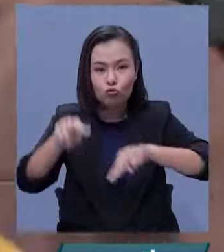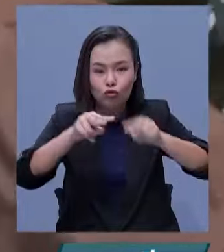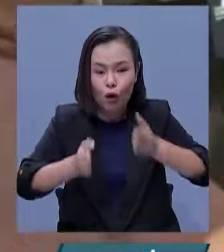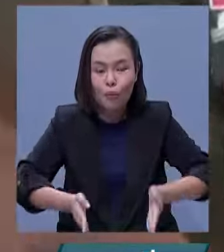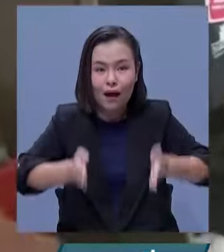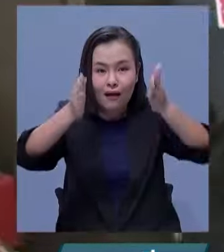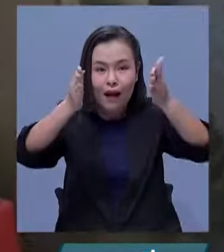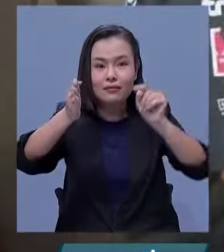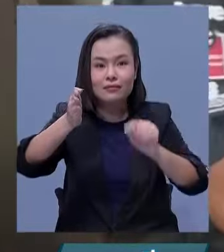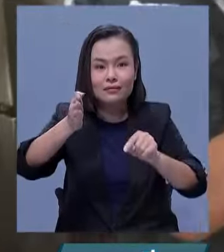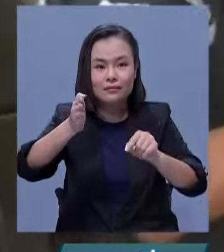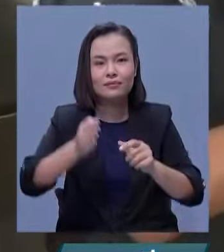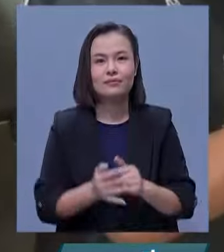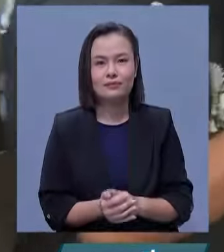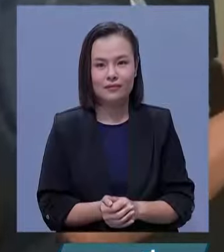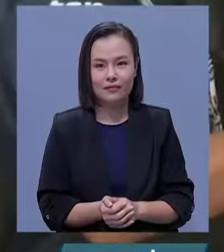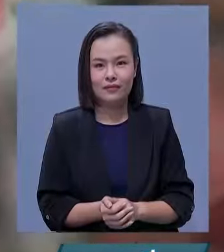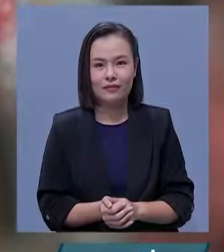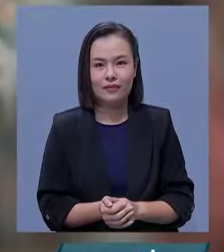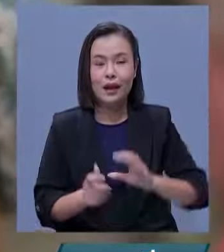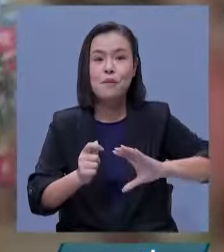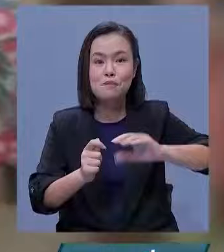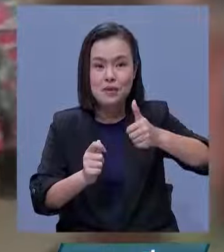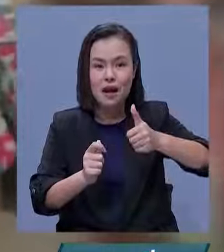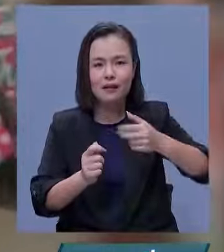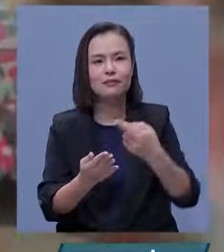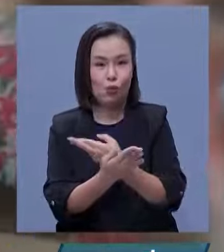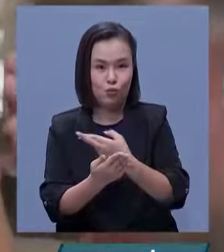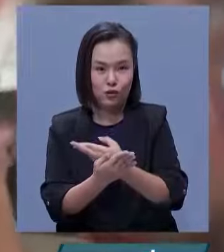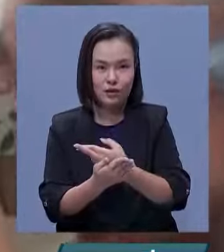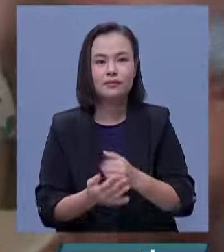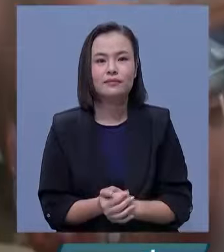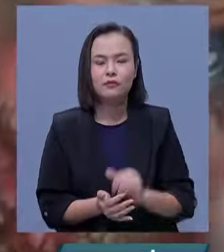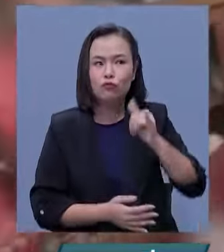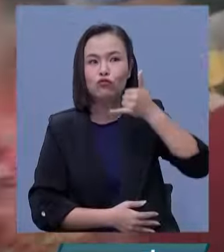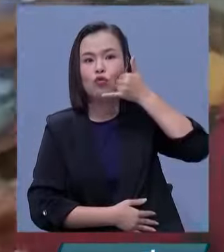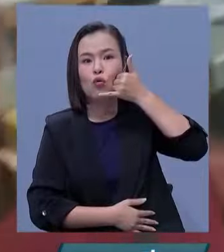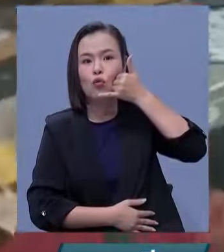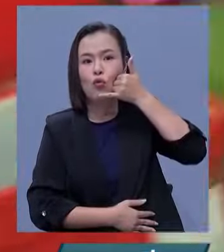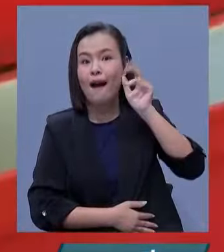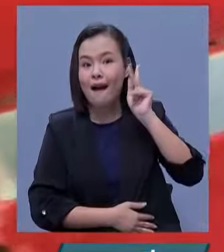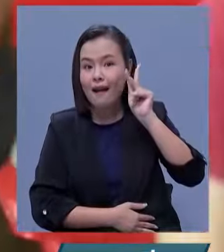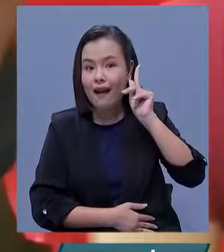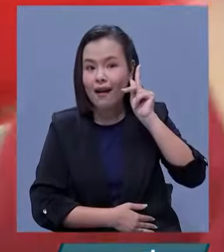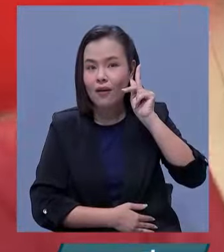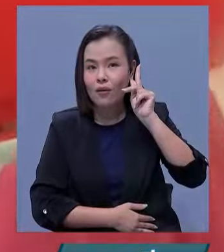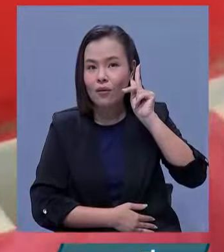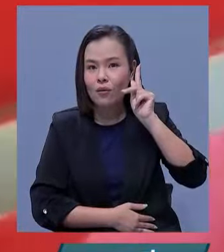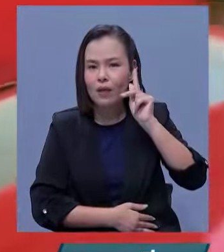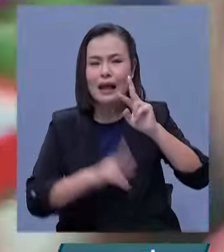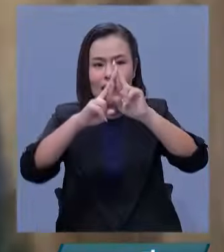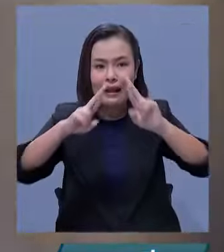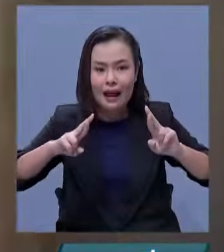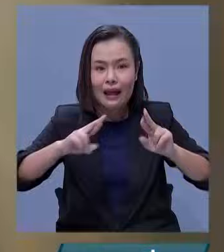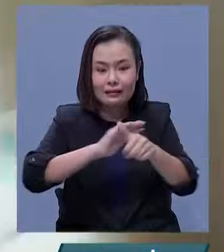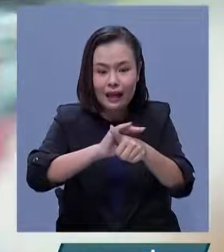ชย์แห่งนี้ในตำบลหน้าเมืองอำเภอราชบุรีนะครับอำเภอเมืองราชบุรีหลังได้รับแจ้งจากสายข่าวว่าในร้านแห่งนี้มีการ